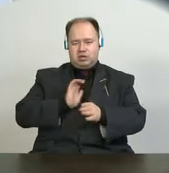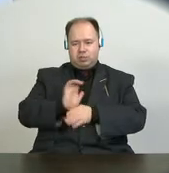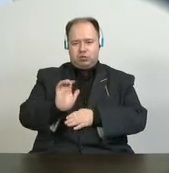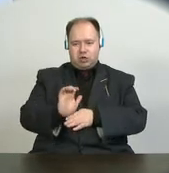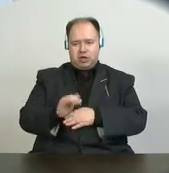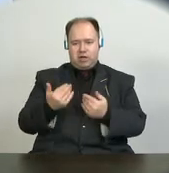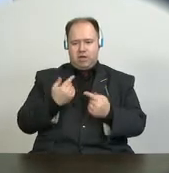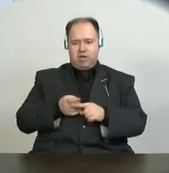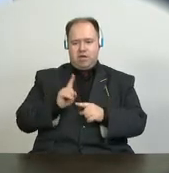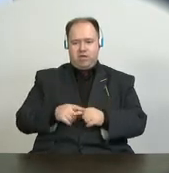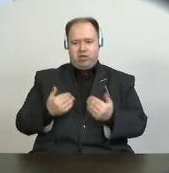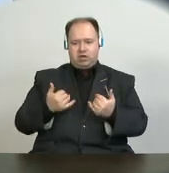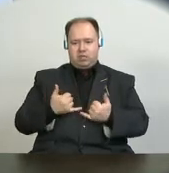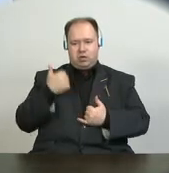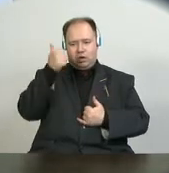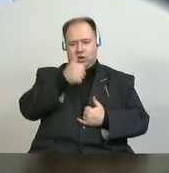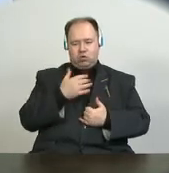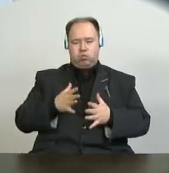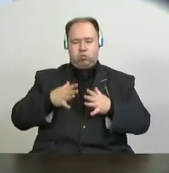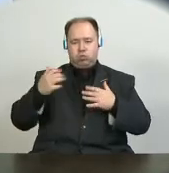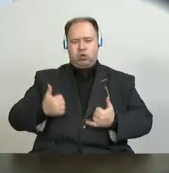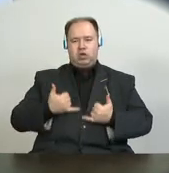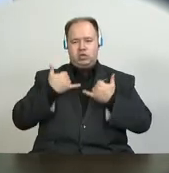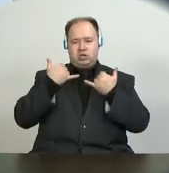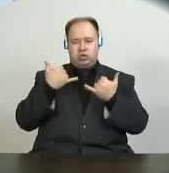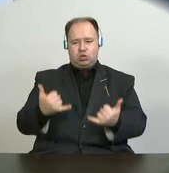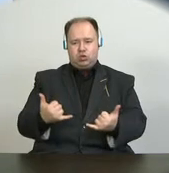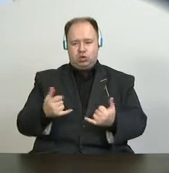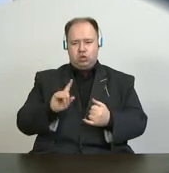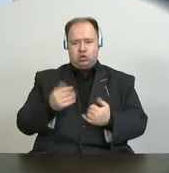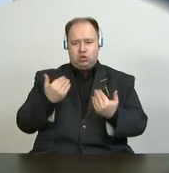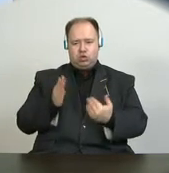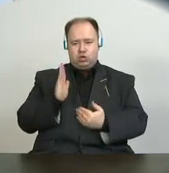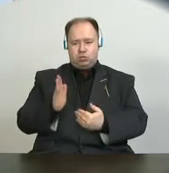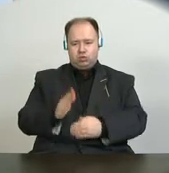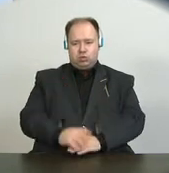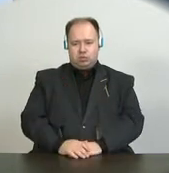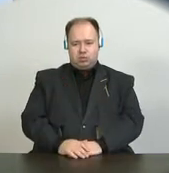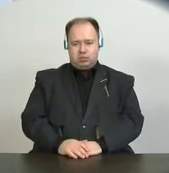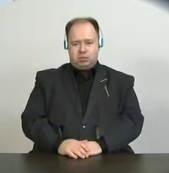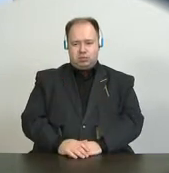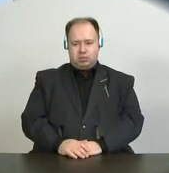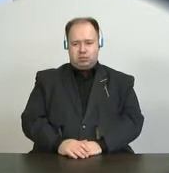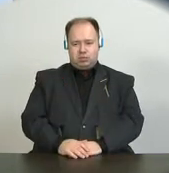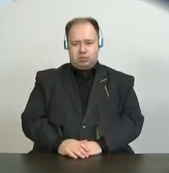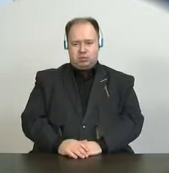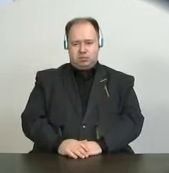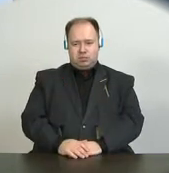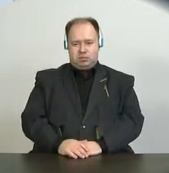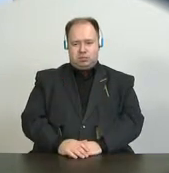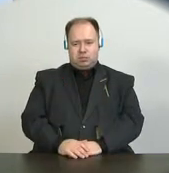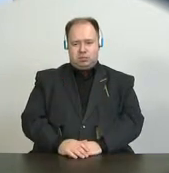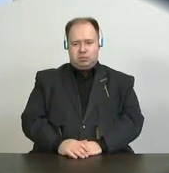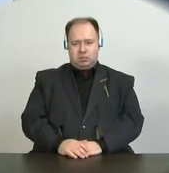считаю что он наиболее достойные из того что по-крайней мере сейчас будет ближайшее время вы мне тоже захотелось поиграть